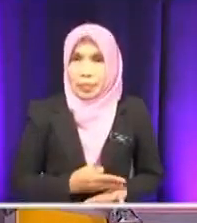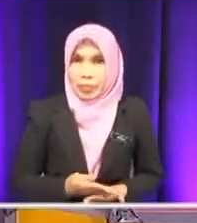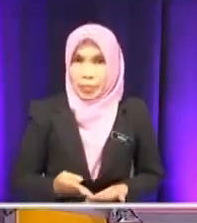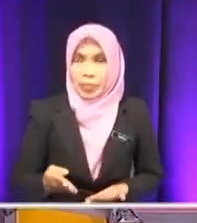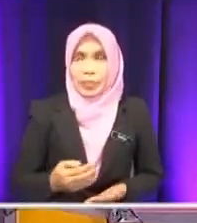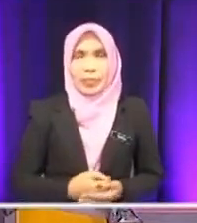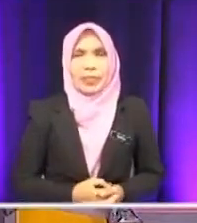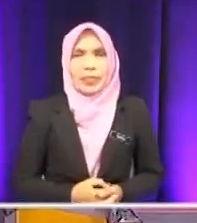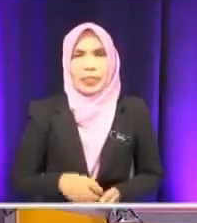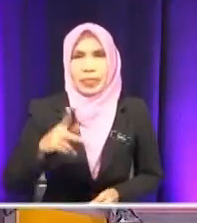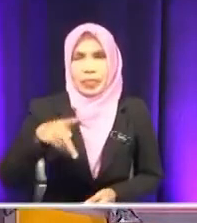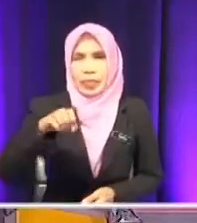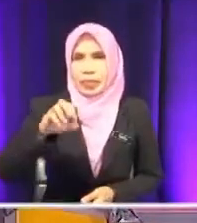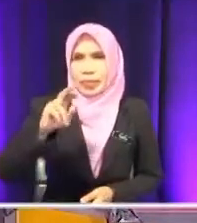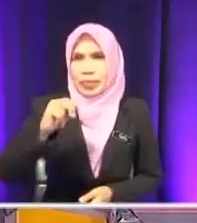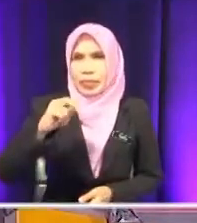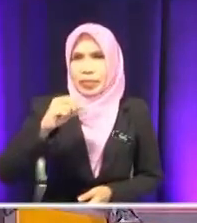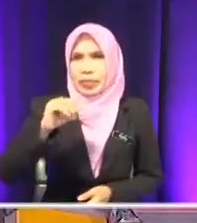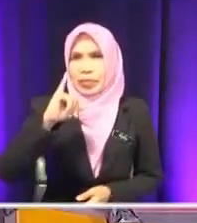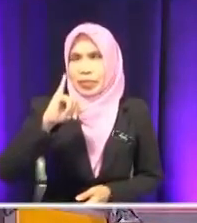bayangan penginapan sebelumnya